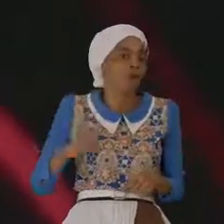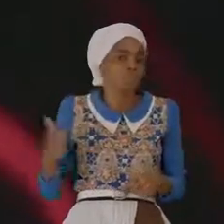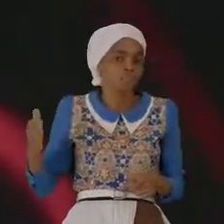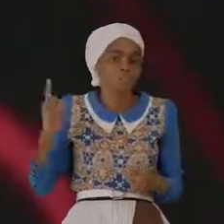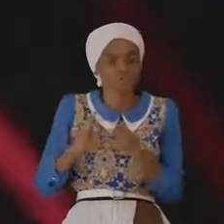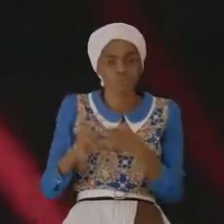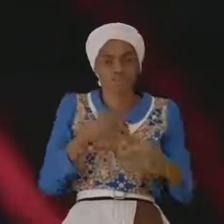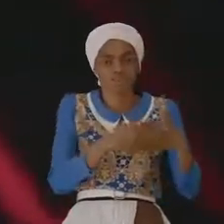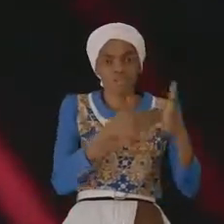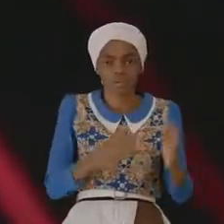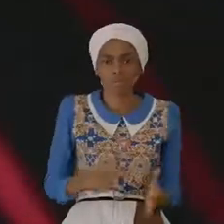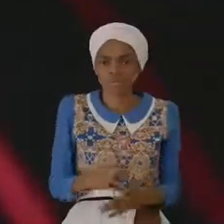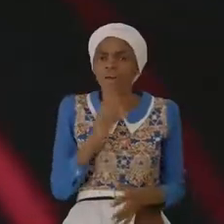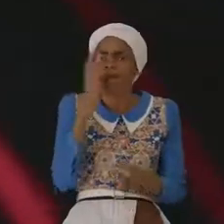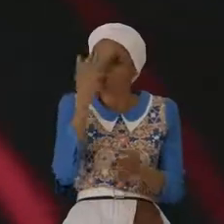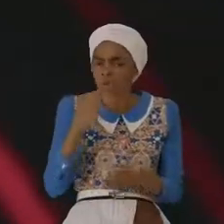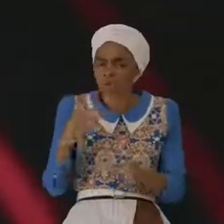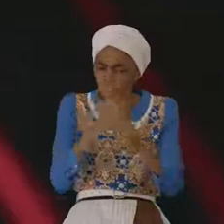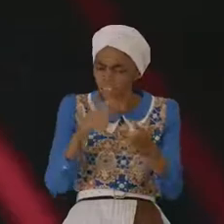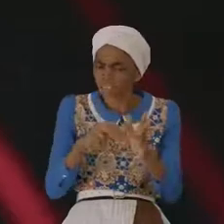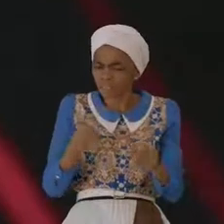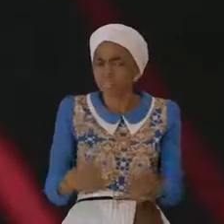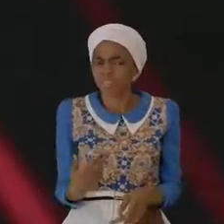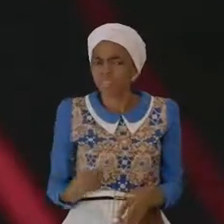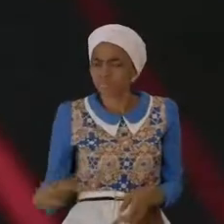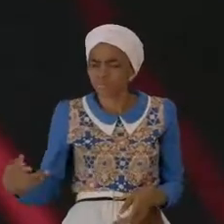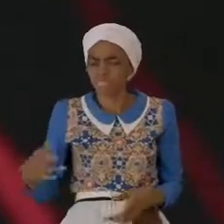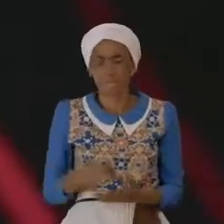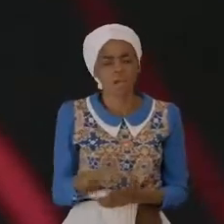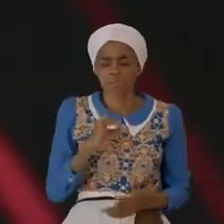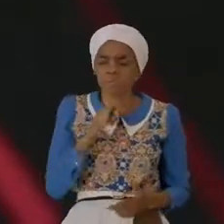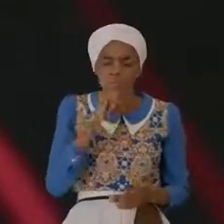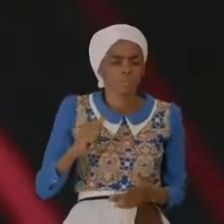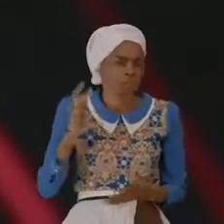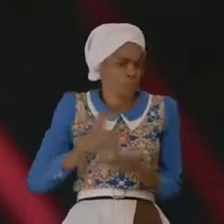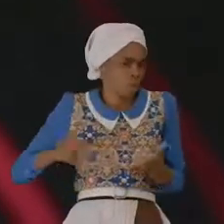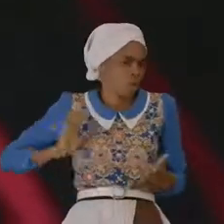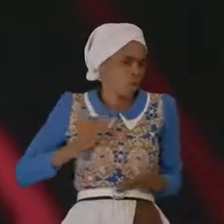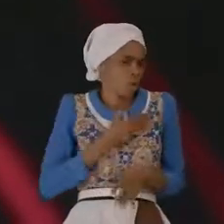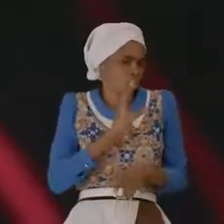Pourquoi tu voles ces choses? Il n'est pas membre de notre église. Après, il est si riche,